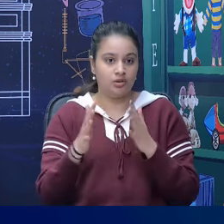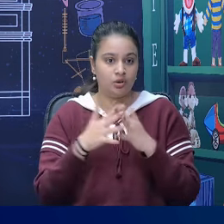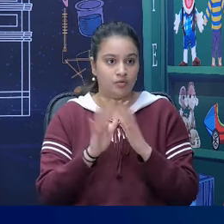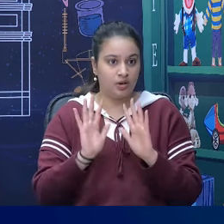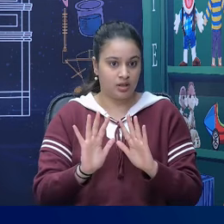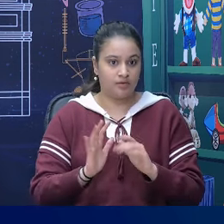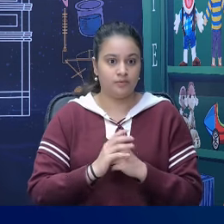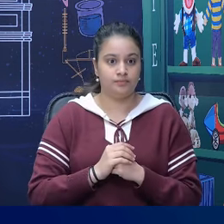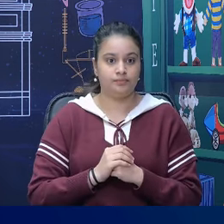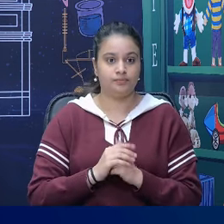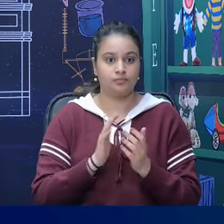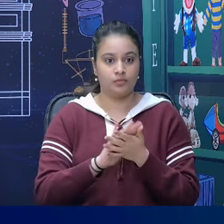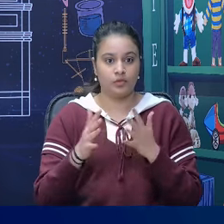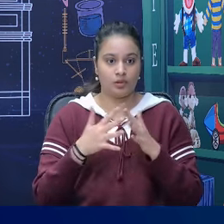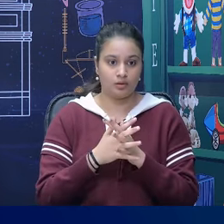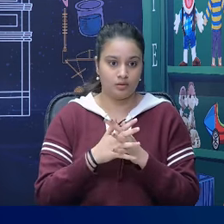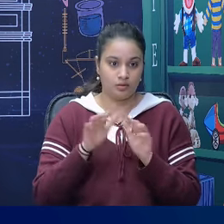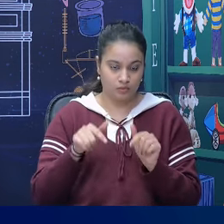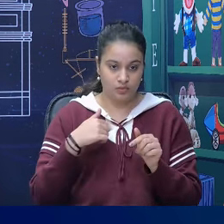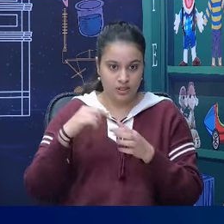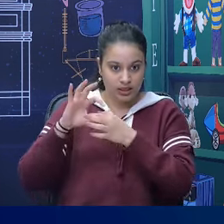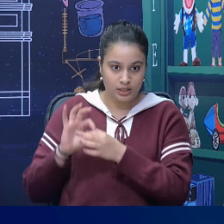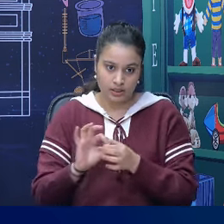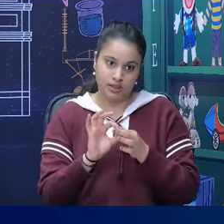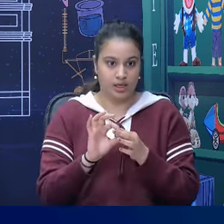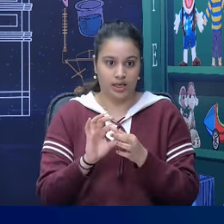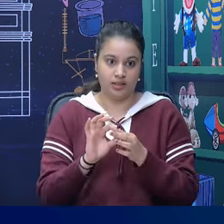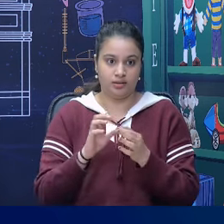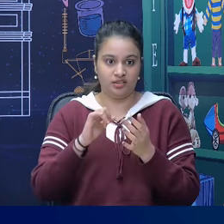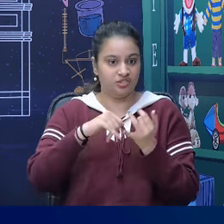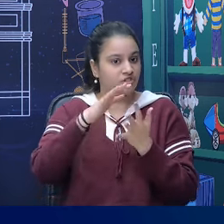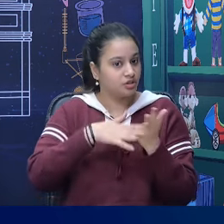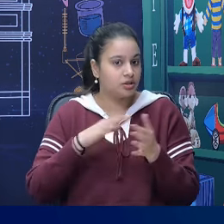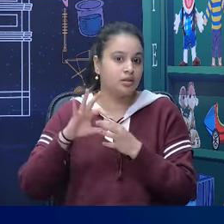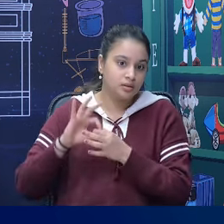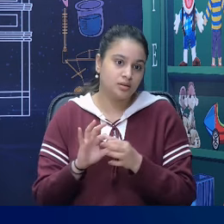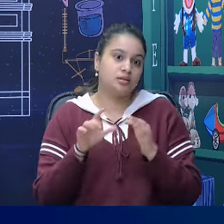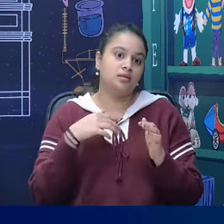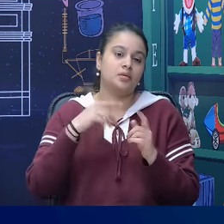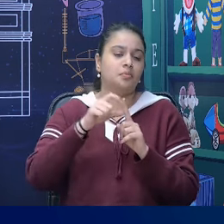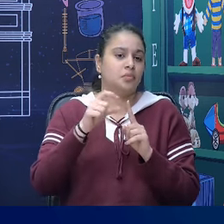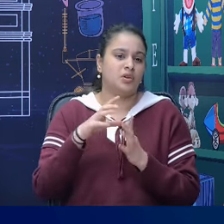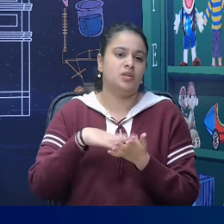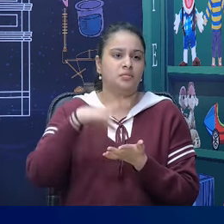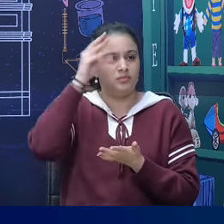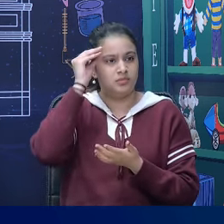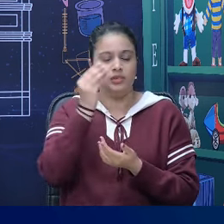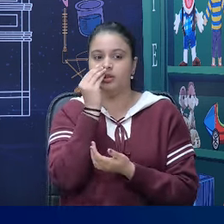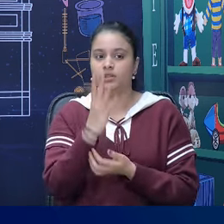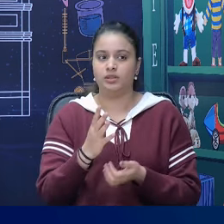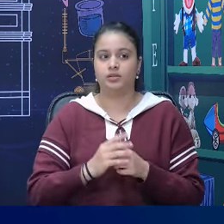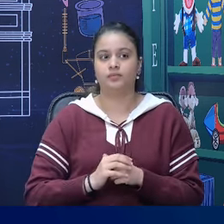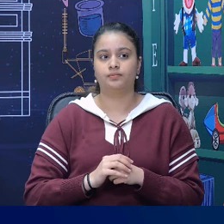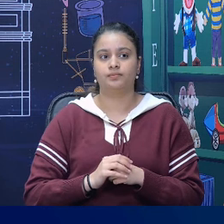विद्यार्थियों के देखिए ग्रह कार्य हमने अपने कार्यक्रम से जुड़ा हुआ ही रखा है ताकि हमें पॉलिनो समझने में और आसानी हो तो स्टूडेंट्स